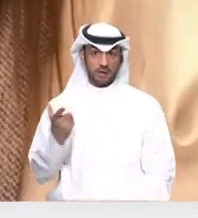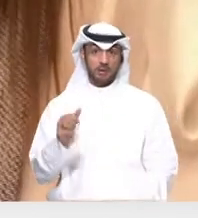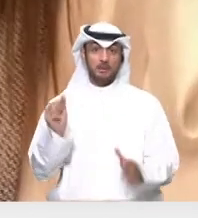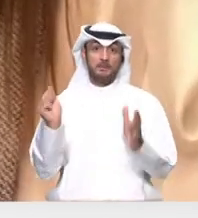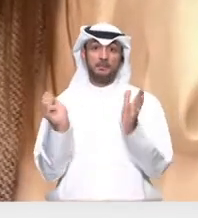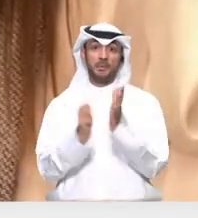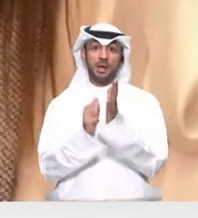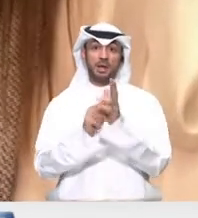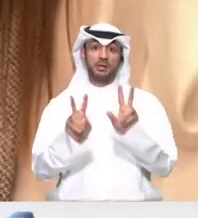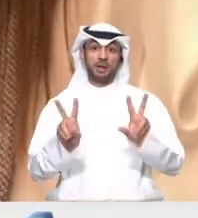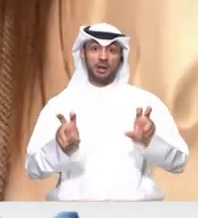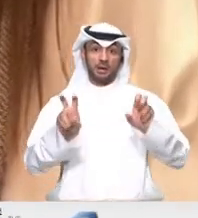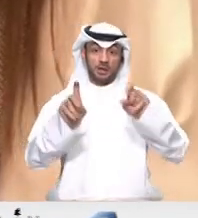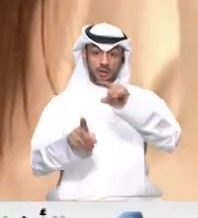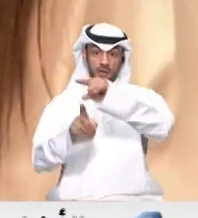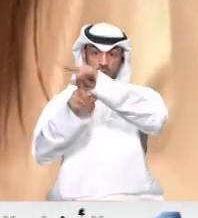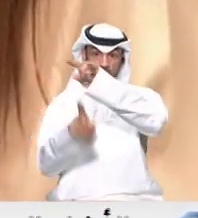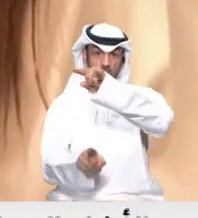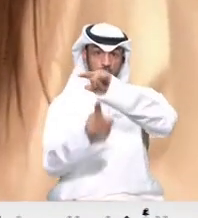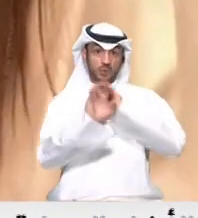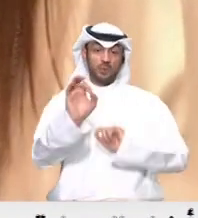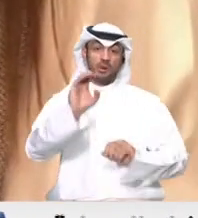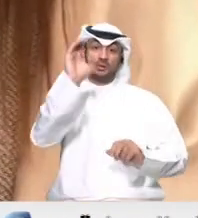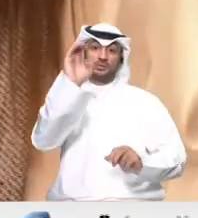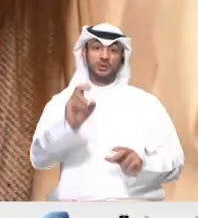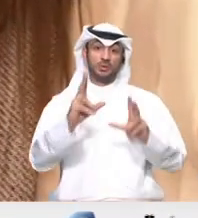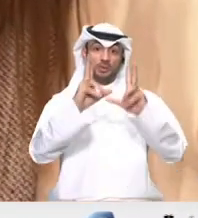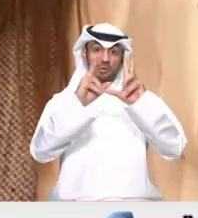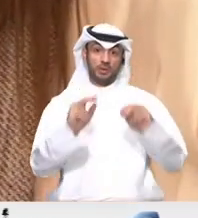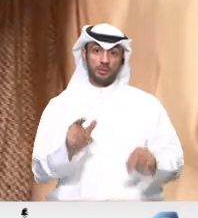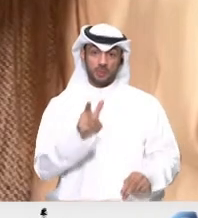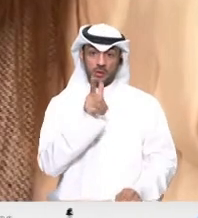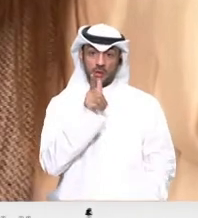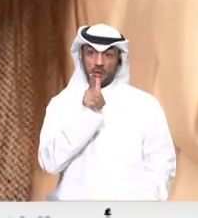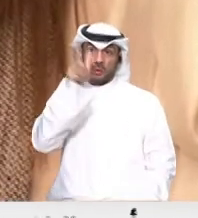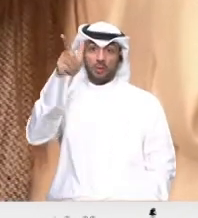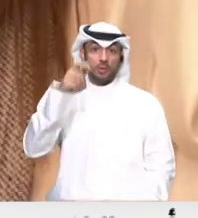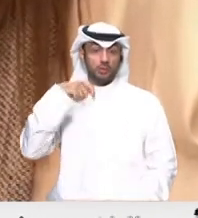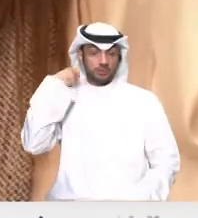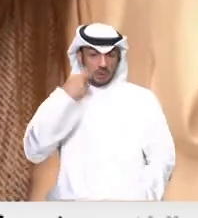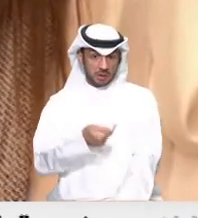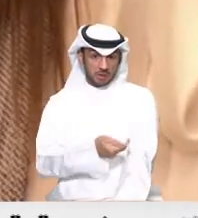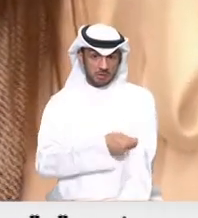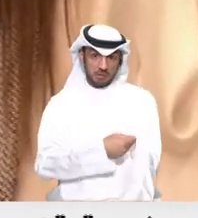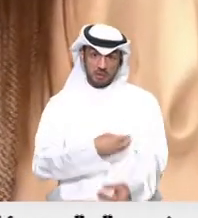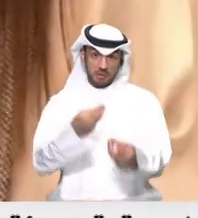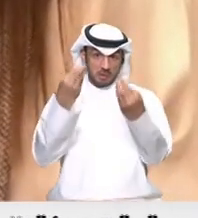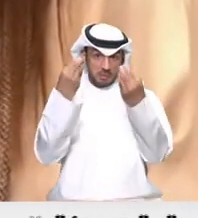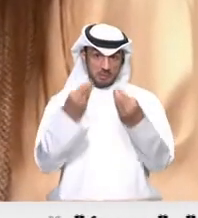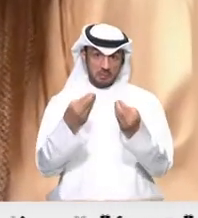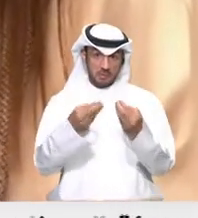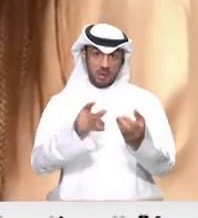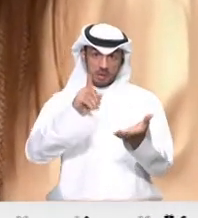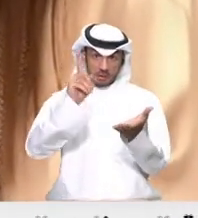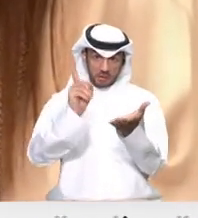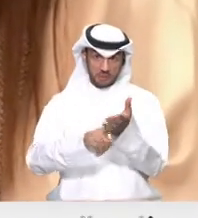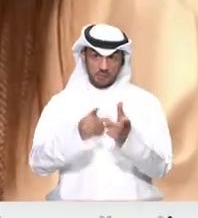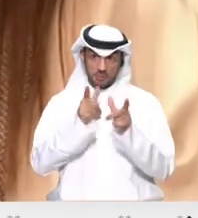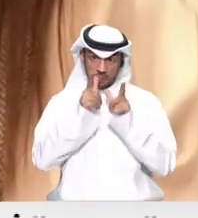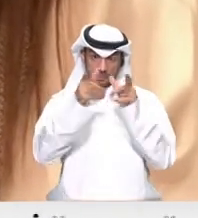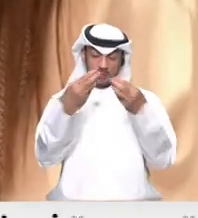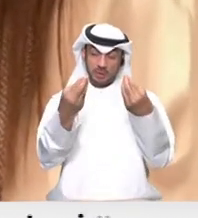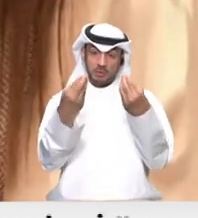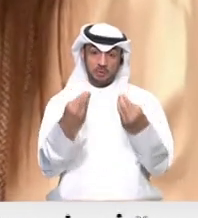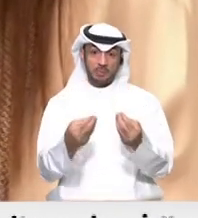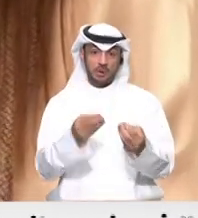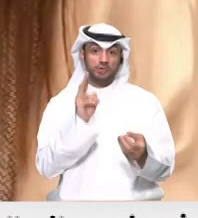مباني الضاحية الجنوبية. لم تصدر وزارة الصحة بعد أي بيان رسمي، ولكن المعلومات